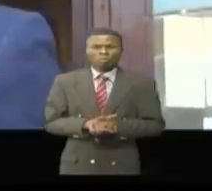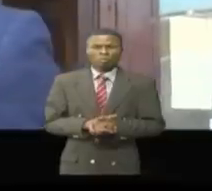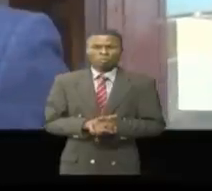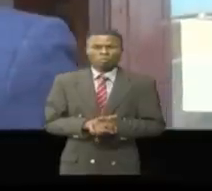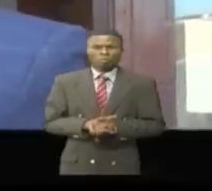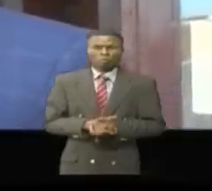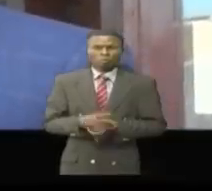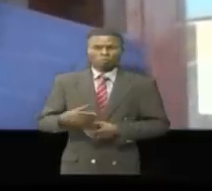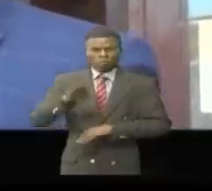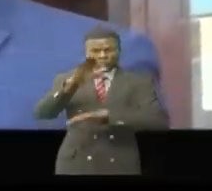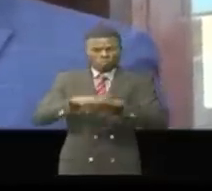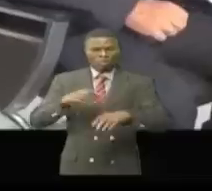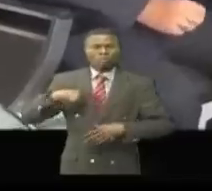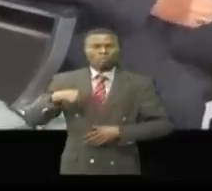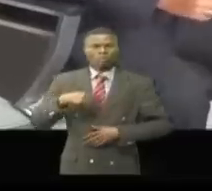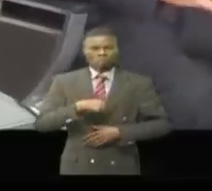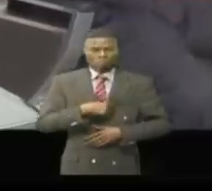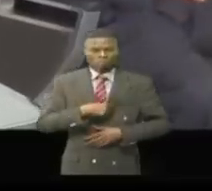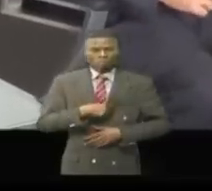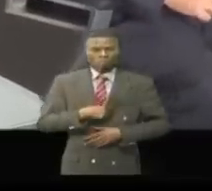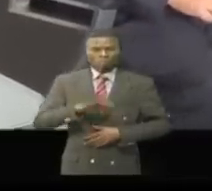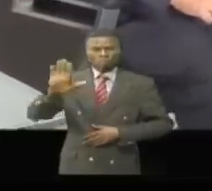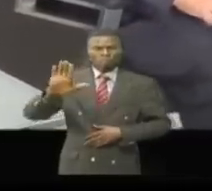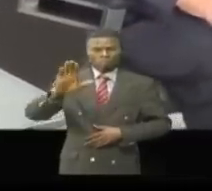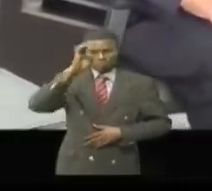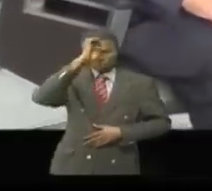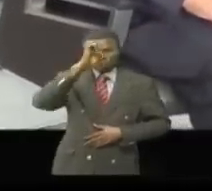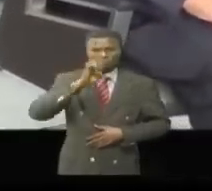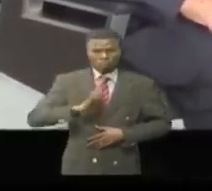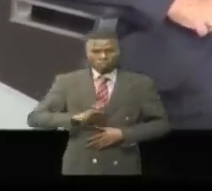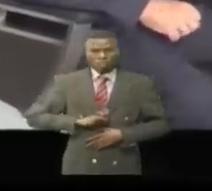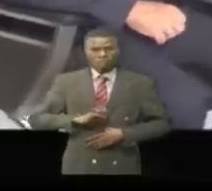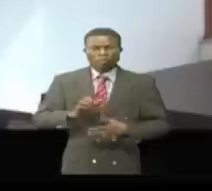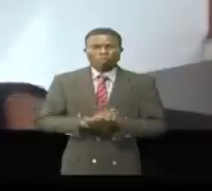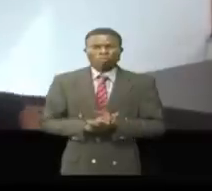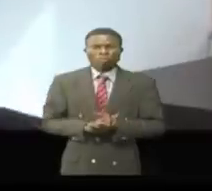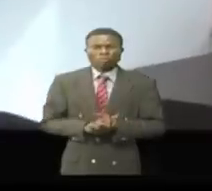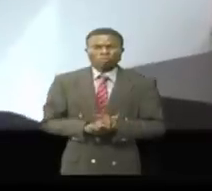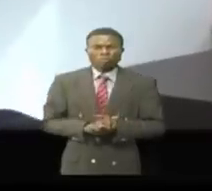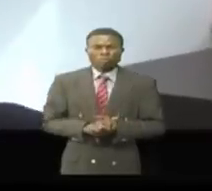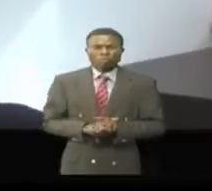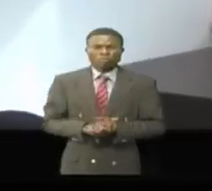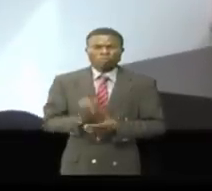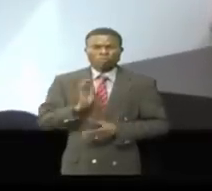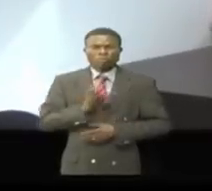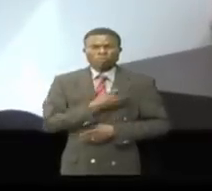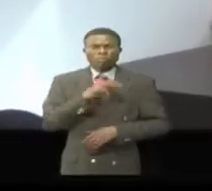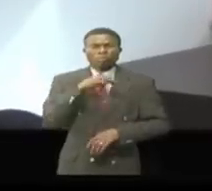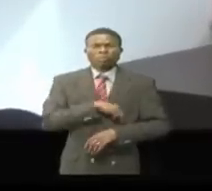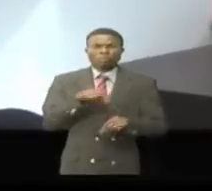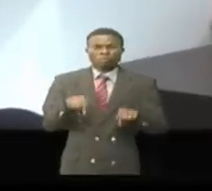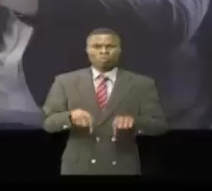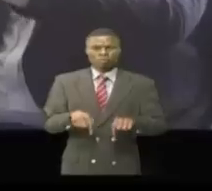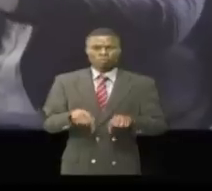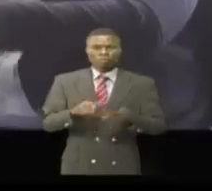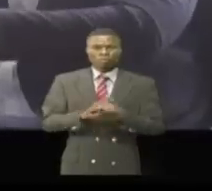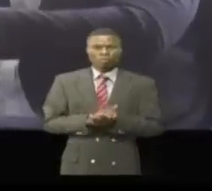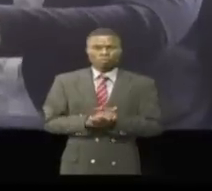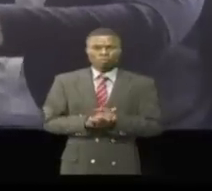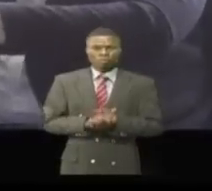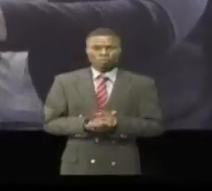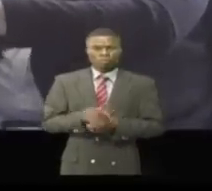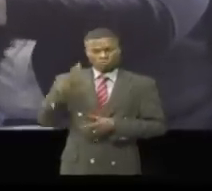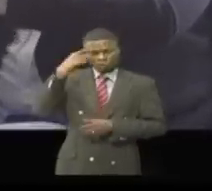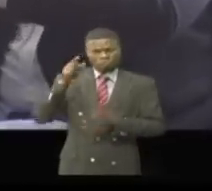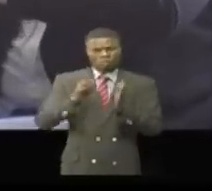On était invité par son Excellence. On vient du Brésil. Notre mission et vision, c'est pour le